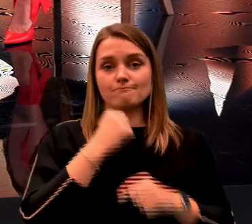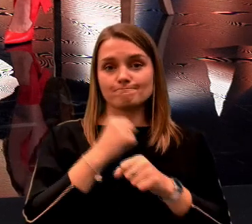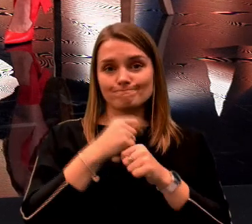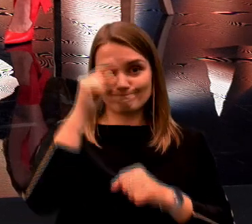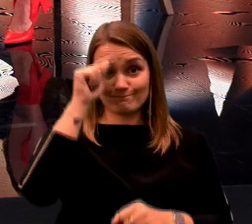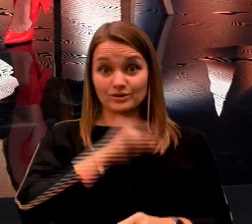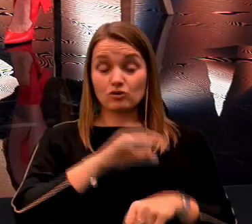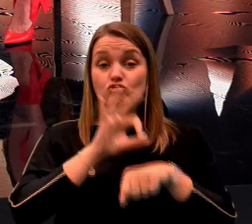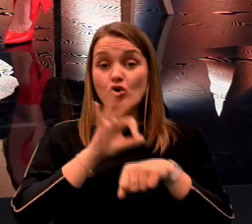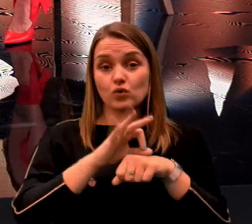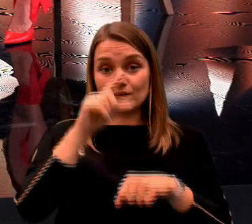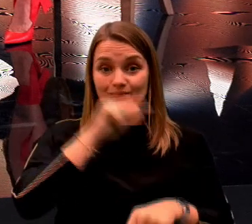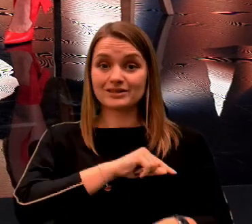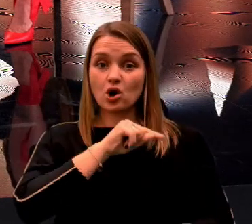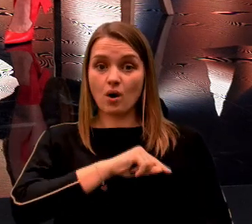doktorem psychologii,